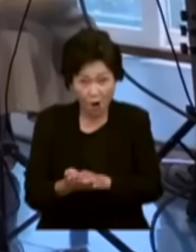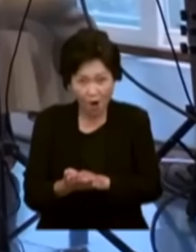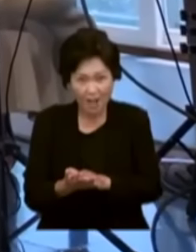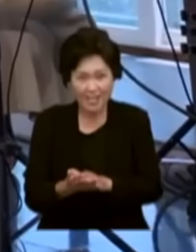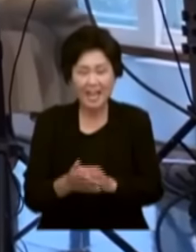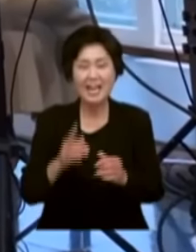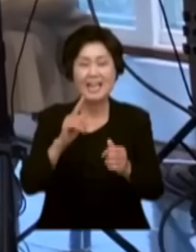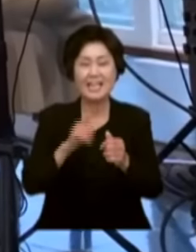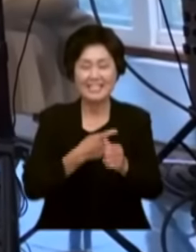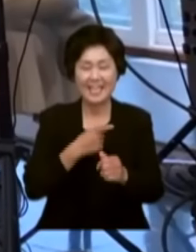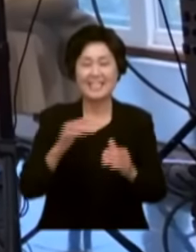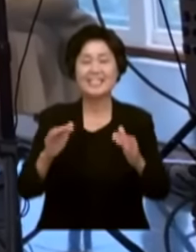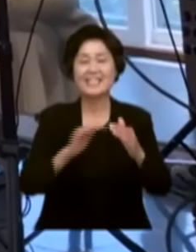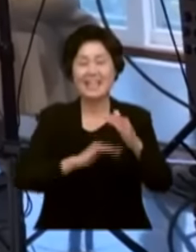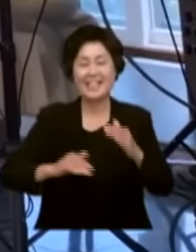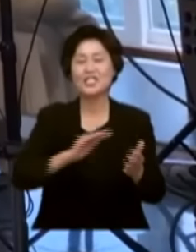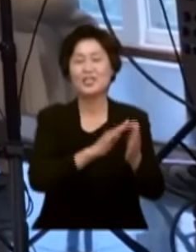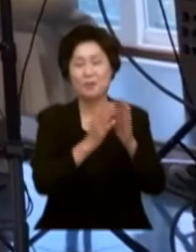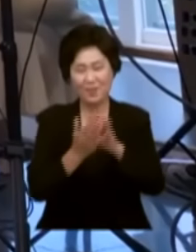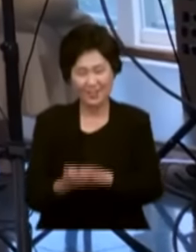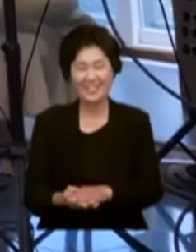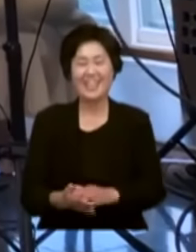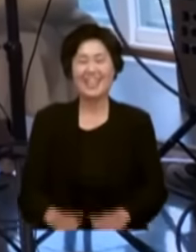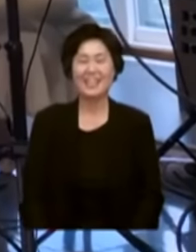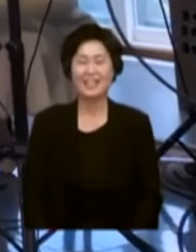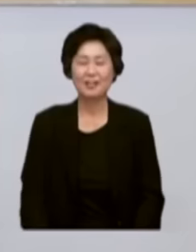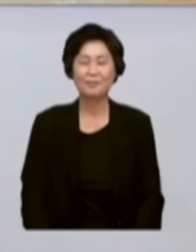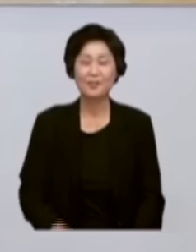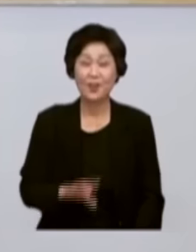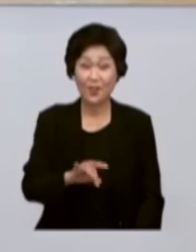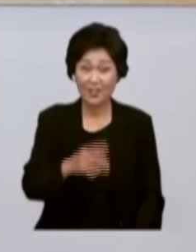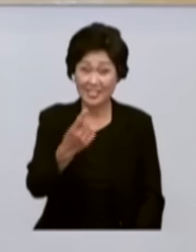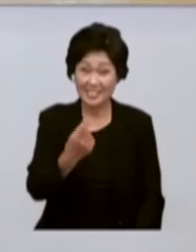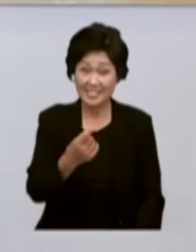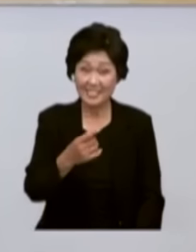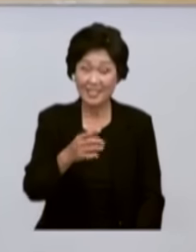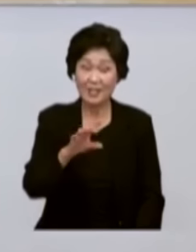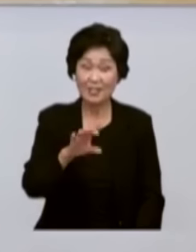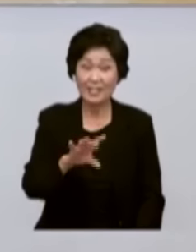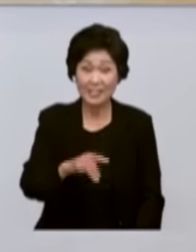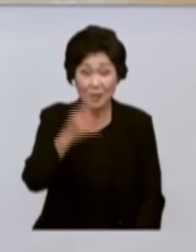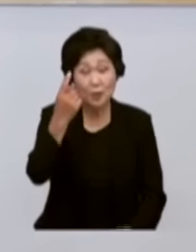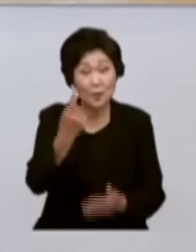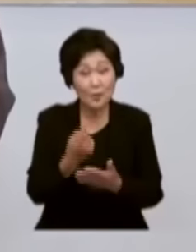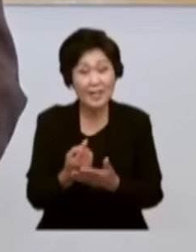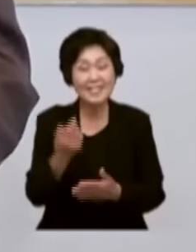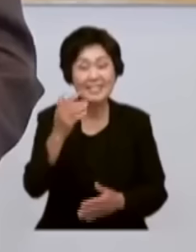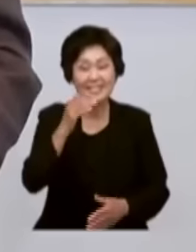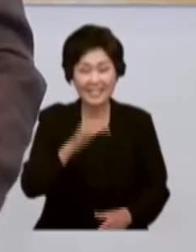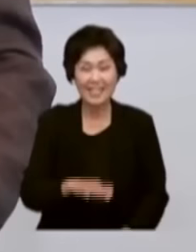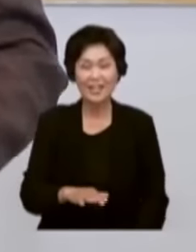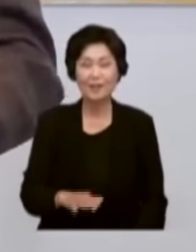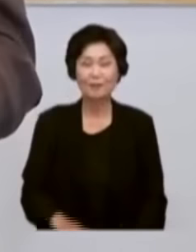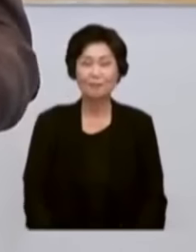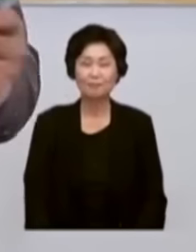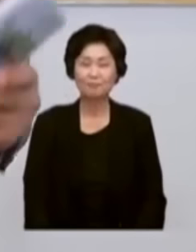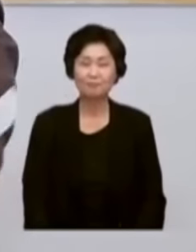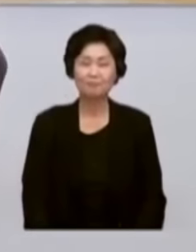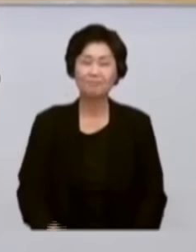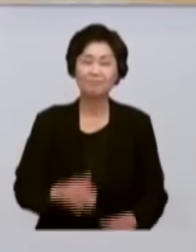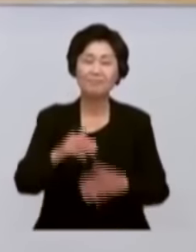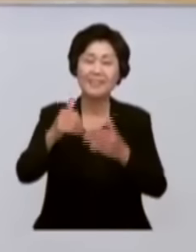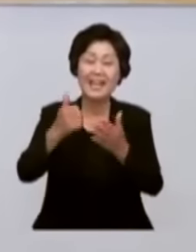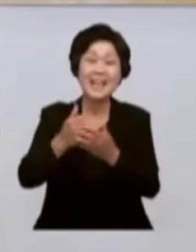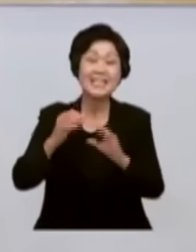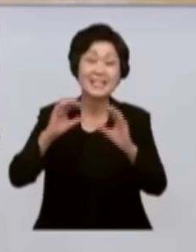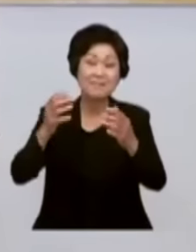집사님, 내가 매일 기쁘게 오늘 처음 나오셨잖아요. 예. 그리고 이제 CTS에서 프로그램도 이제 이번에 맡으셨어요. 그죠? 그러니까 그거를 통해서 하나님 나라